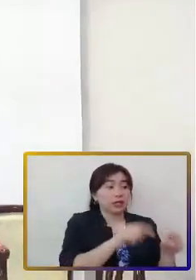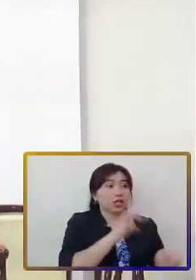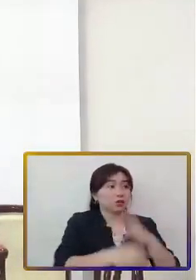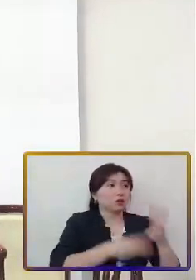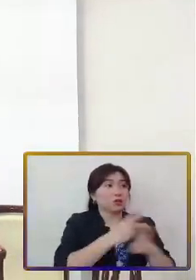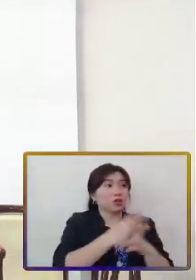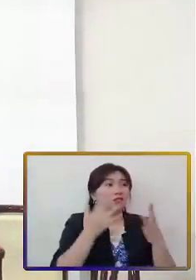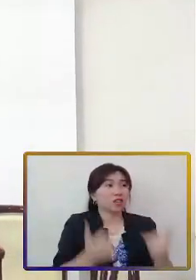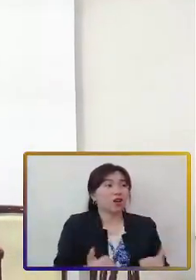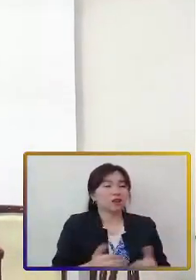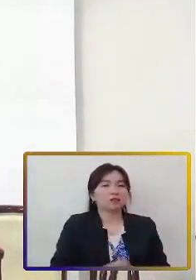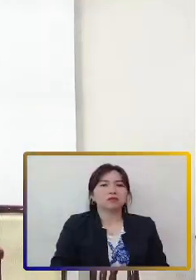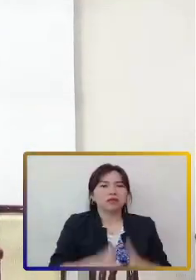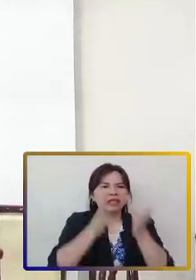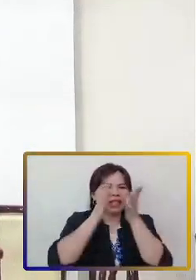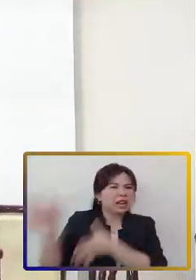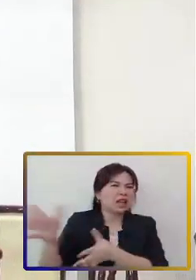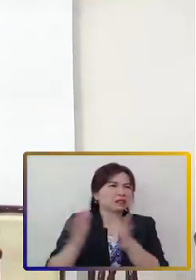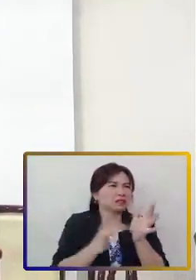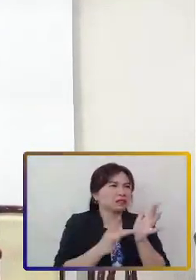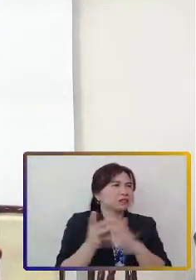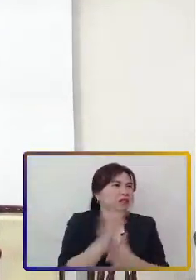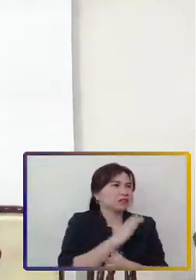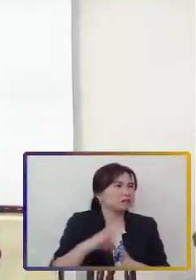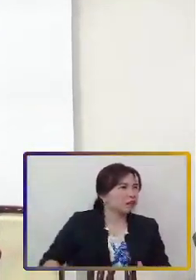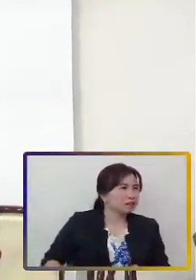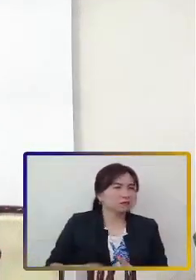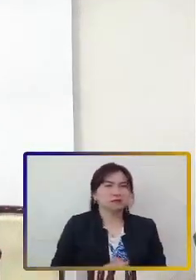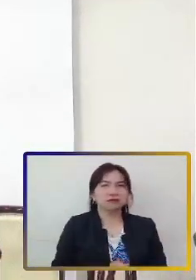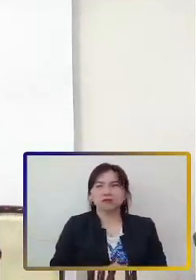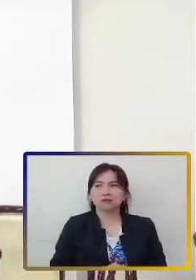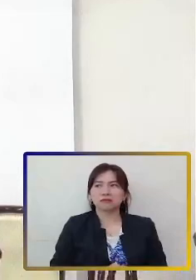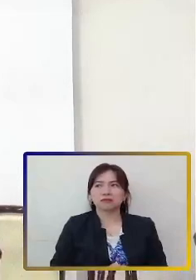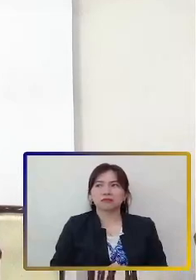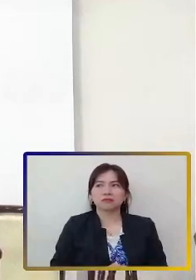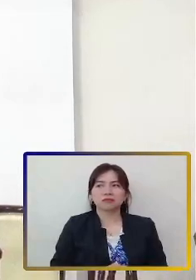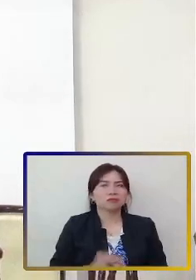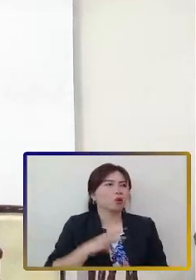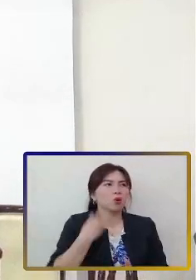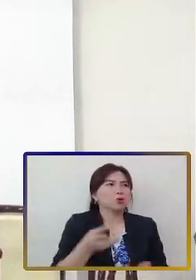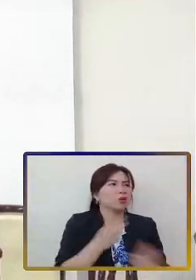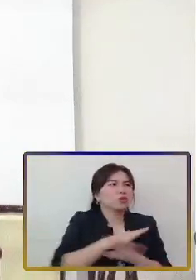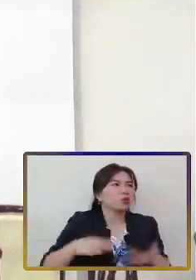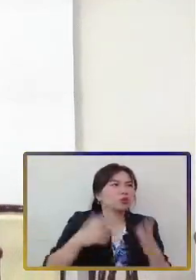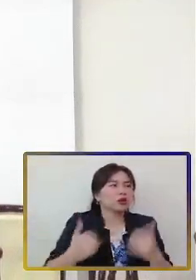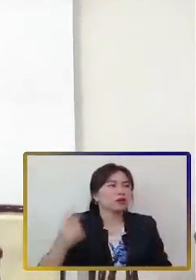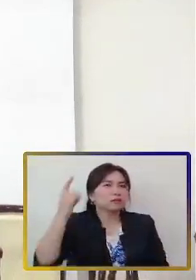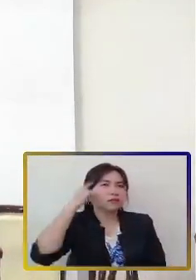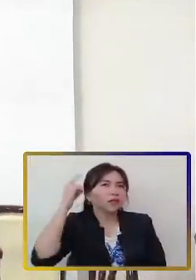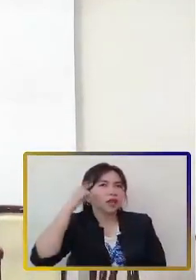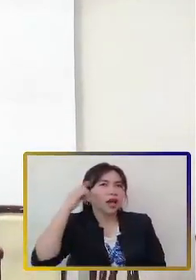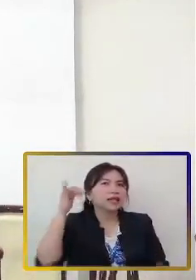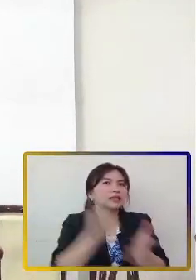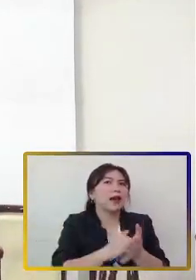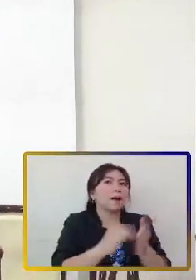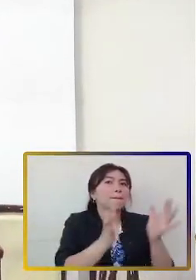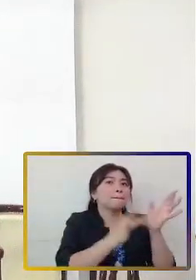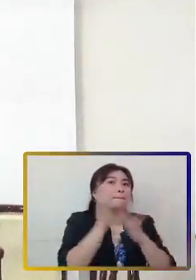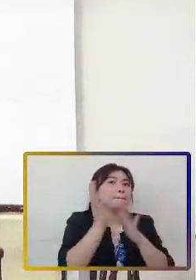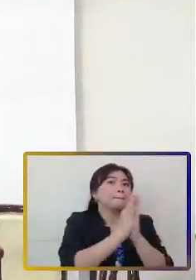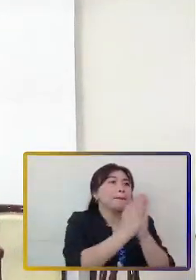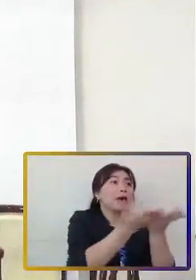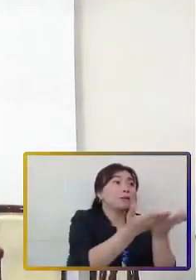being neglected nine neglect na natin ito sa buhay natin na hindi na natin na ilalagay sa isipan natin that This is the word